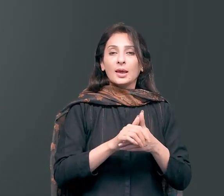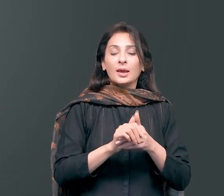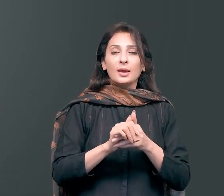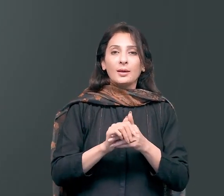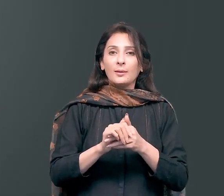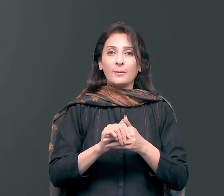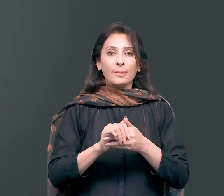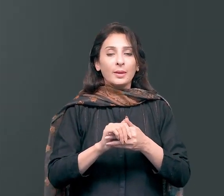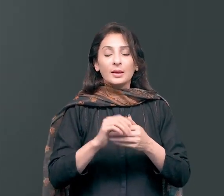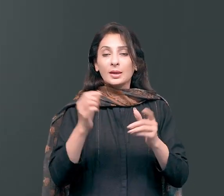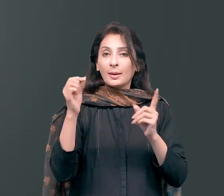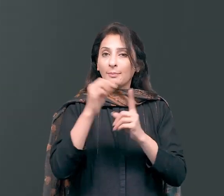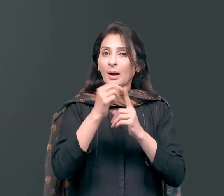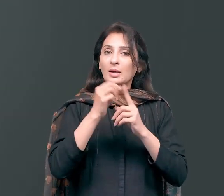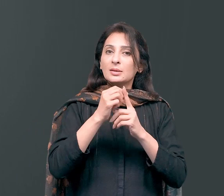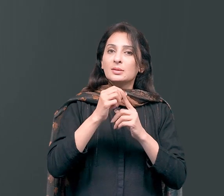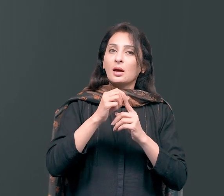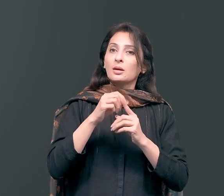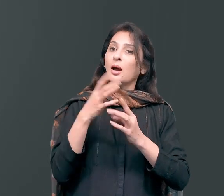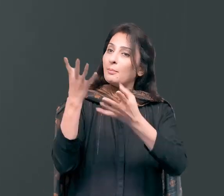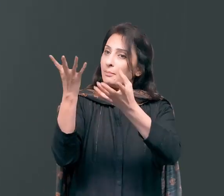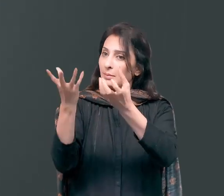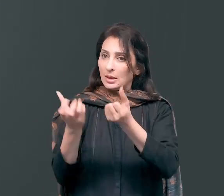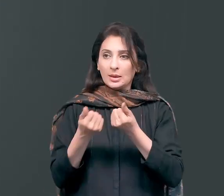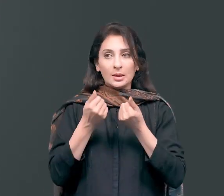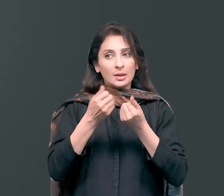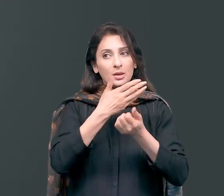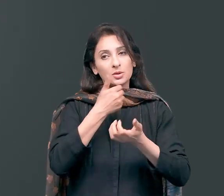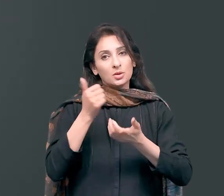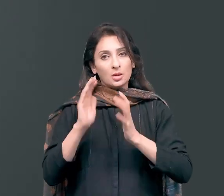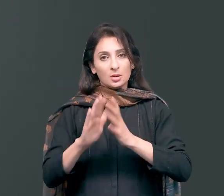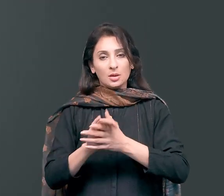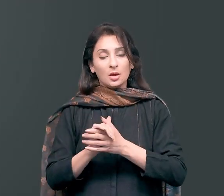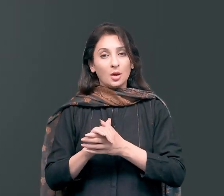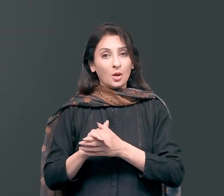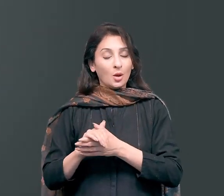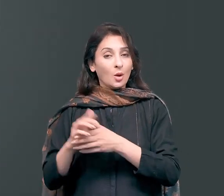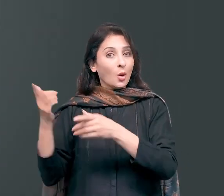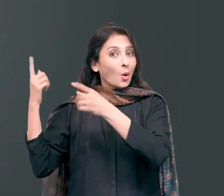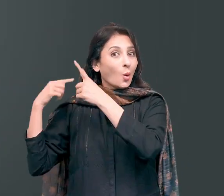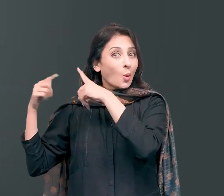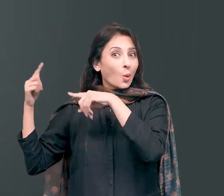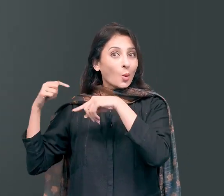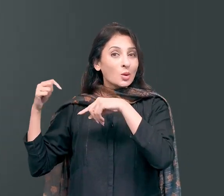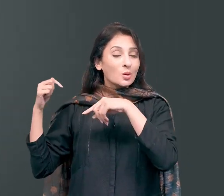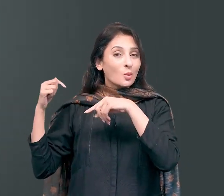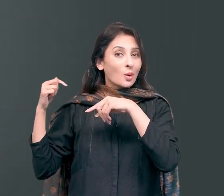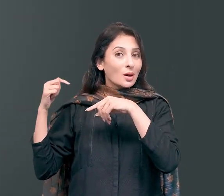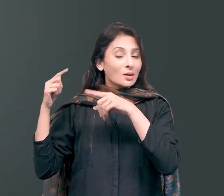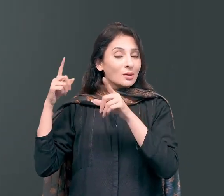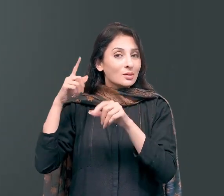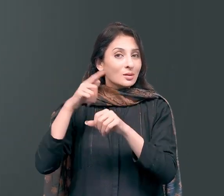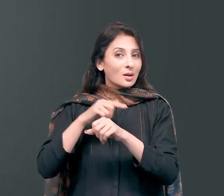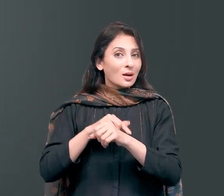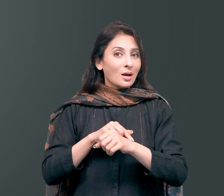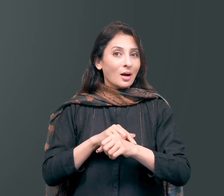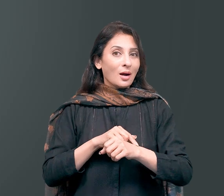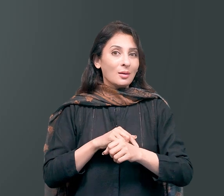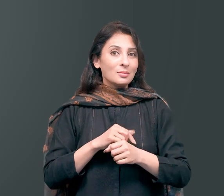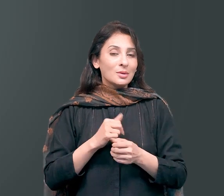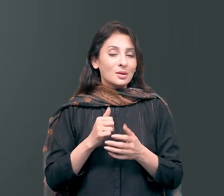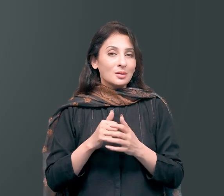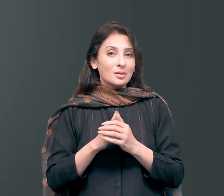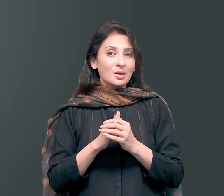ہمیں کہیں کہ ہم ہر حال میں پاکستان قرارداد لاہور کے مطابق لینا چاہتے ہیں۔ اس وقت آپ دیکھ